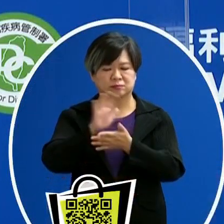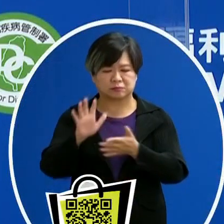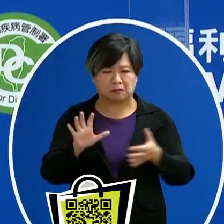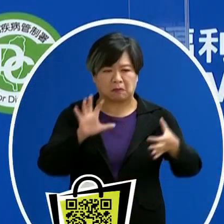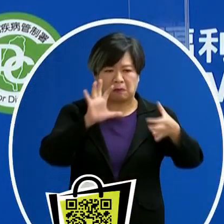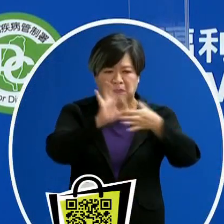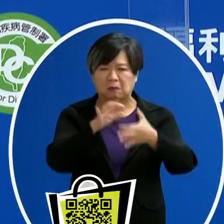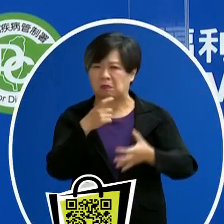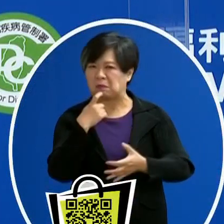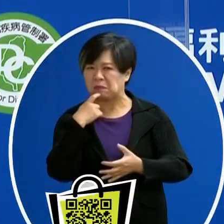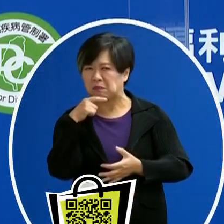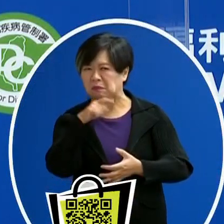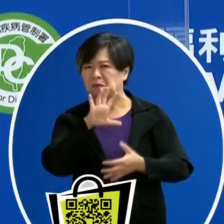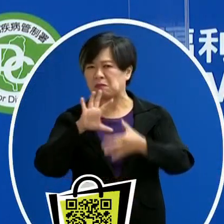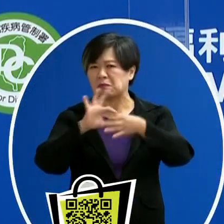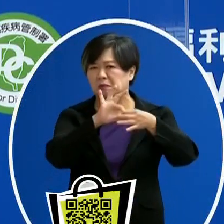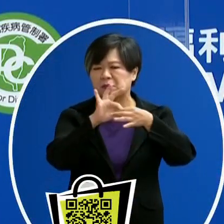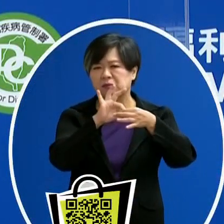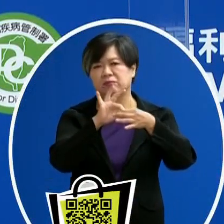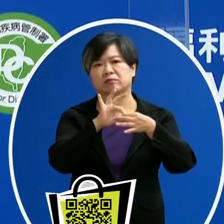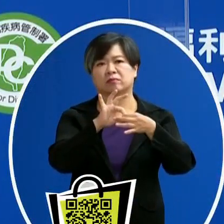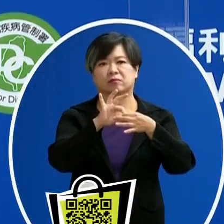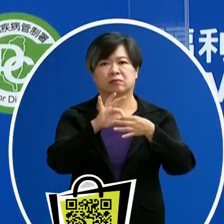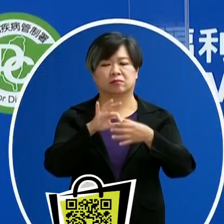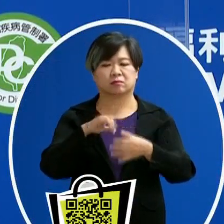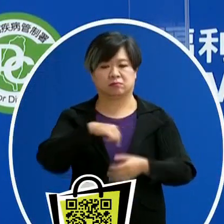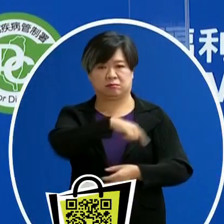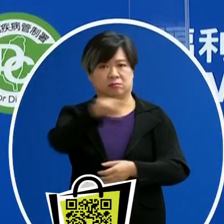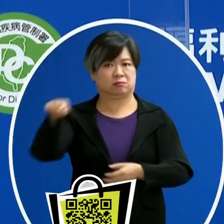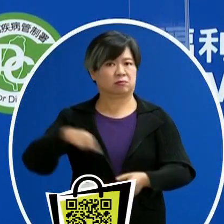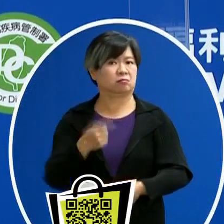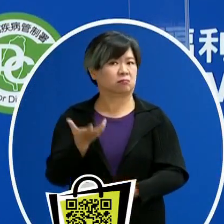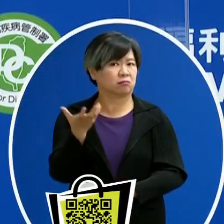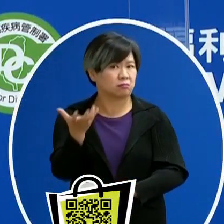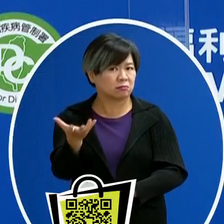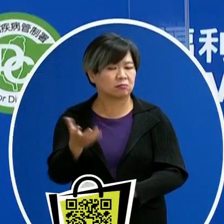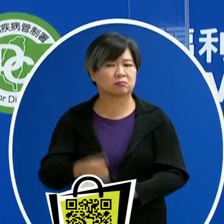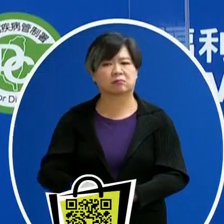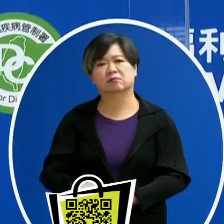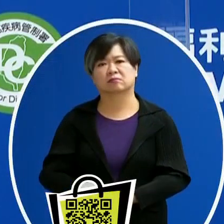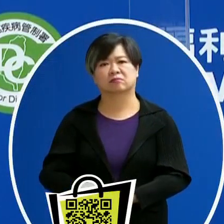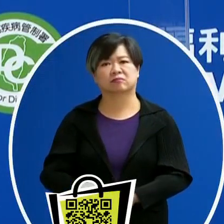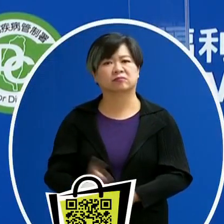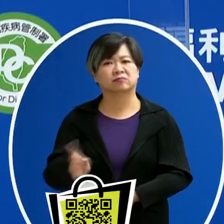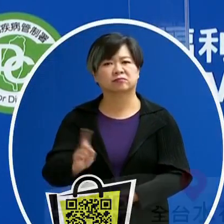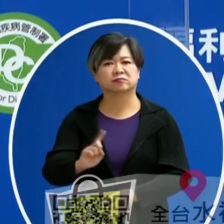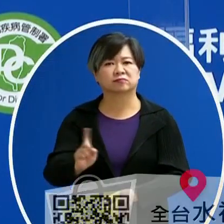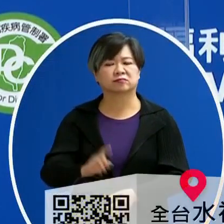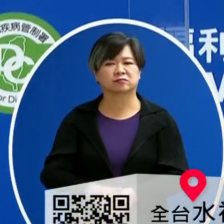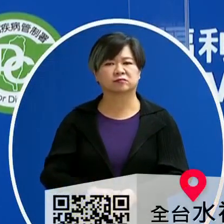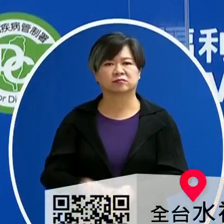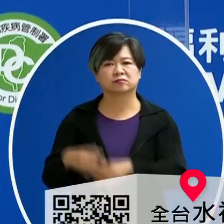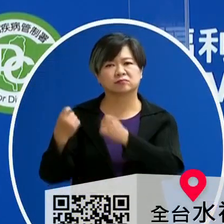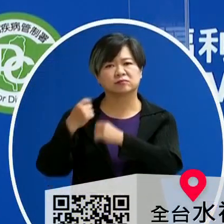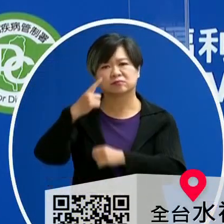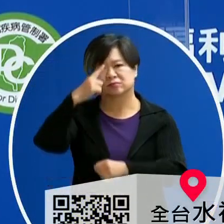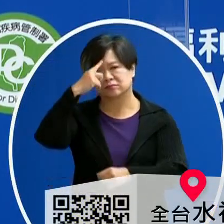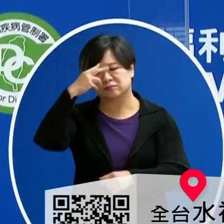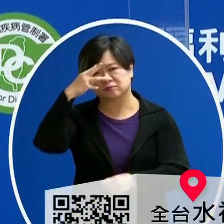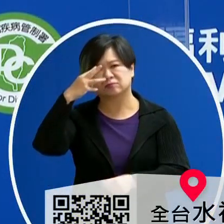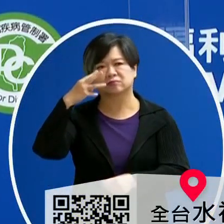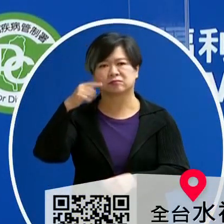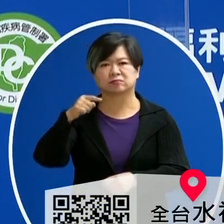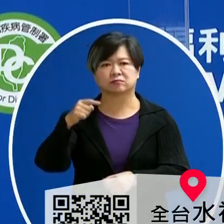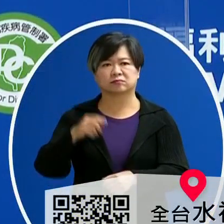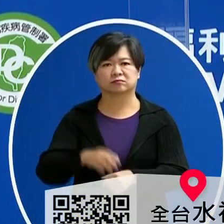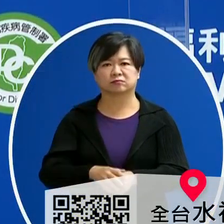的怀疑了，那所以大部分这个都是有时候说就是这2天这3天全部